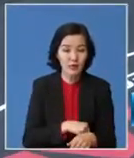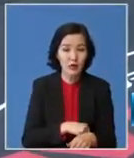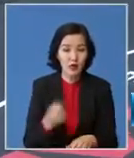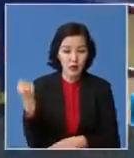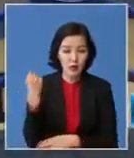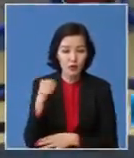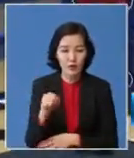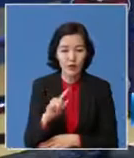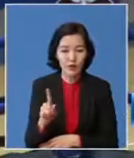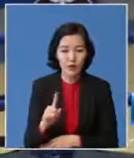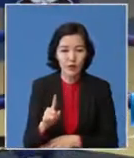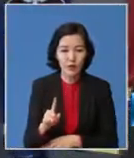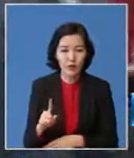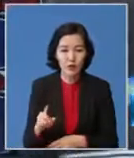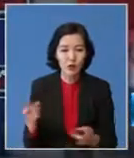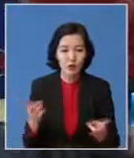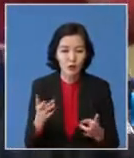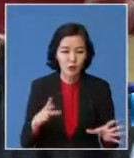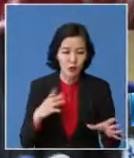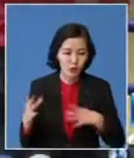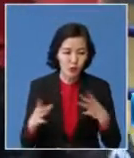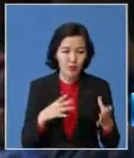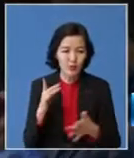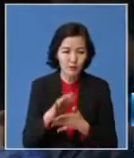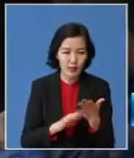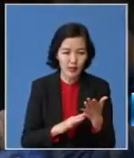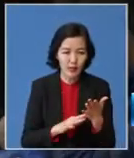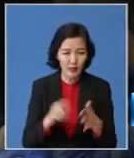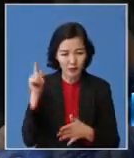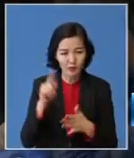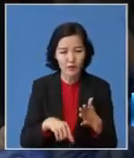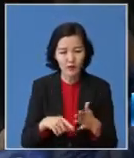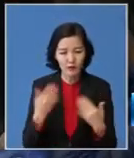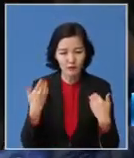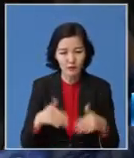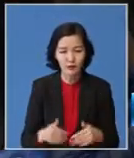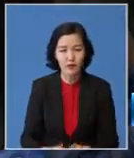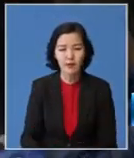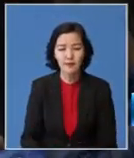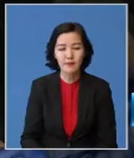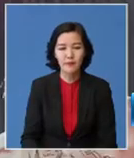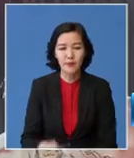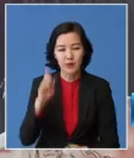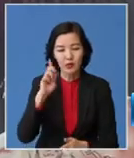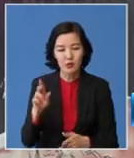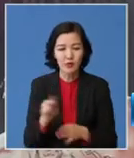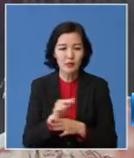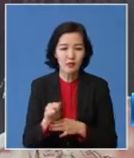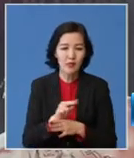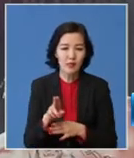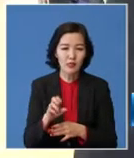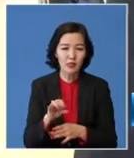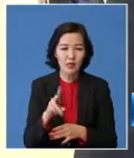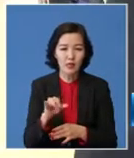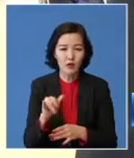чемпионом в тайском боксе, нужно трудиться, не покладая рук, и быть уверенным в себе, говорит государственный тренер по муай-тай Кайрат